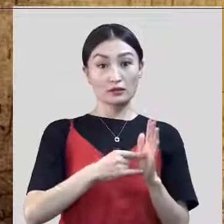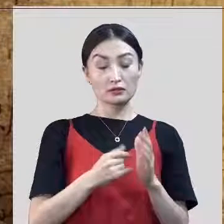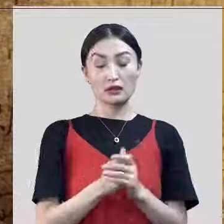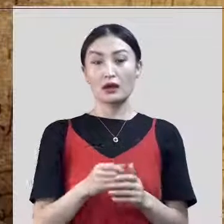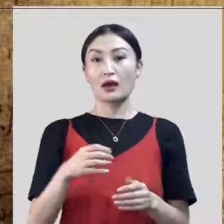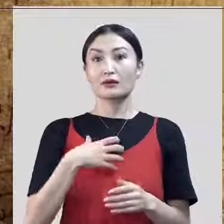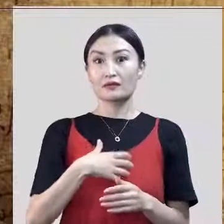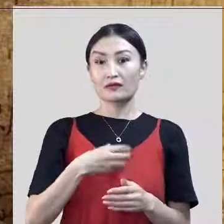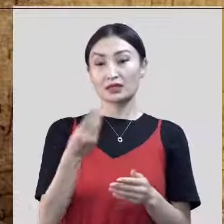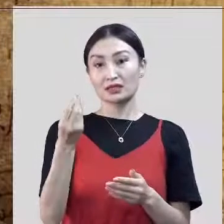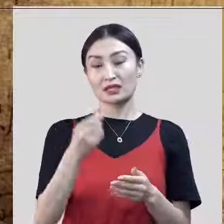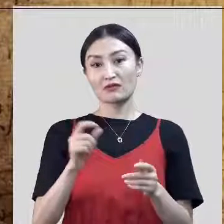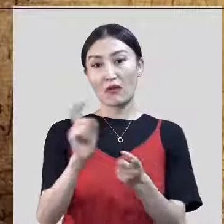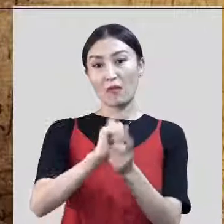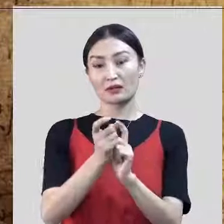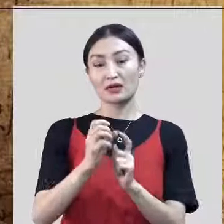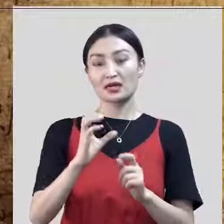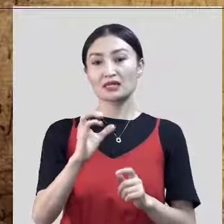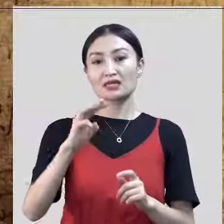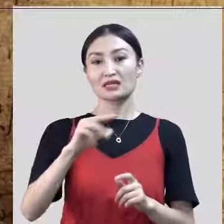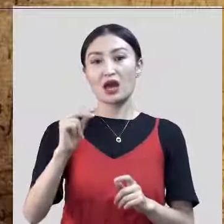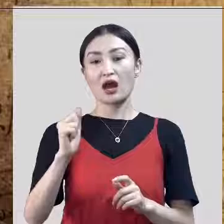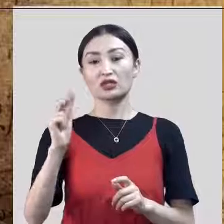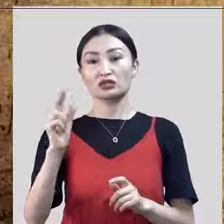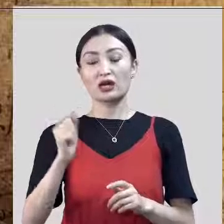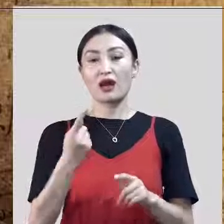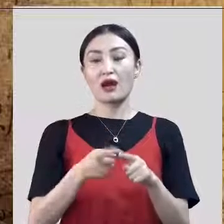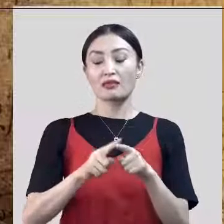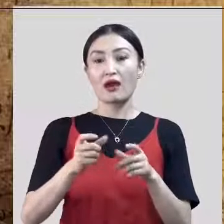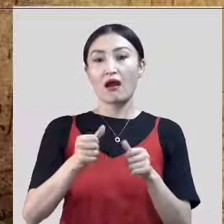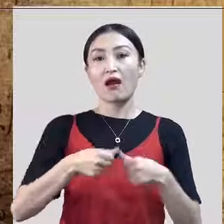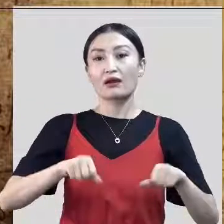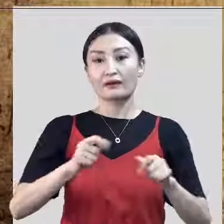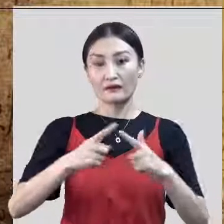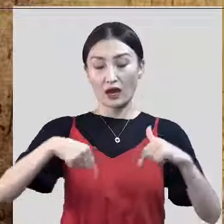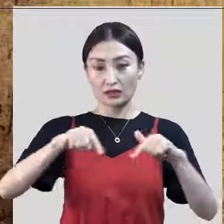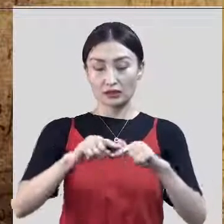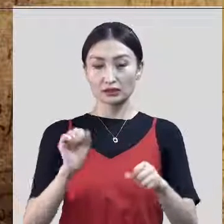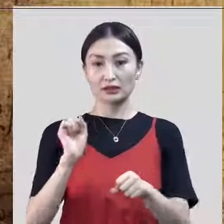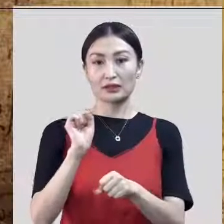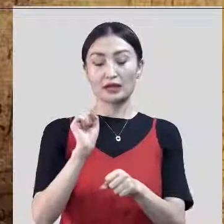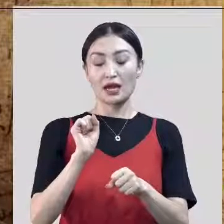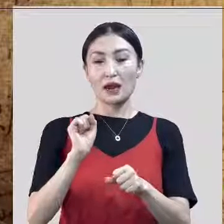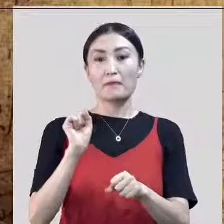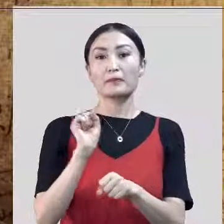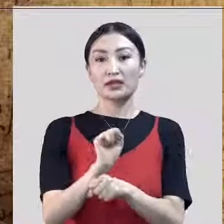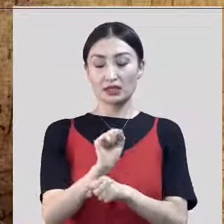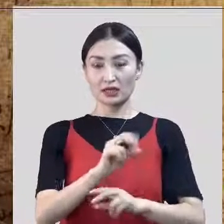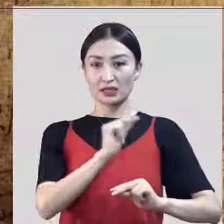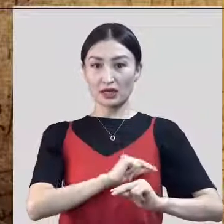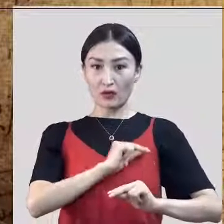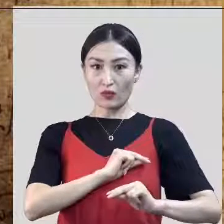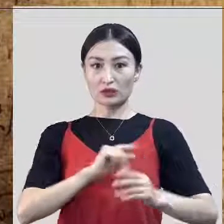основные средства борьбы стачка это коллективное организованное прекращении работы с целью